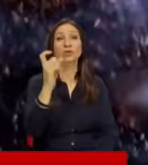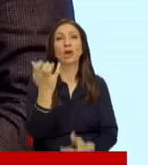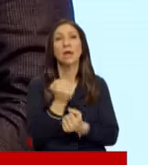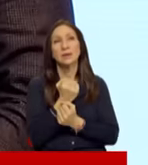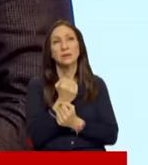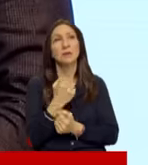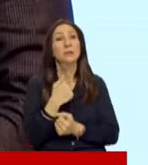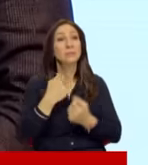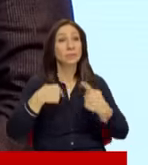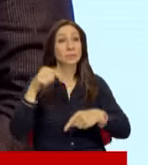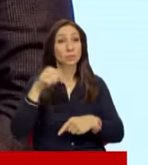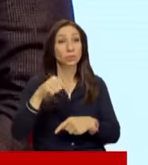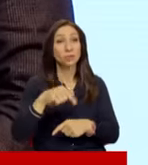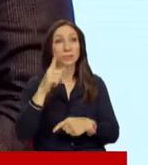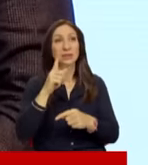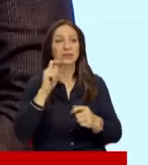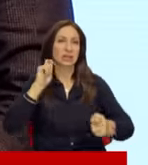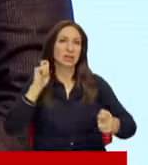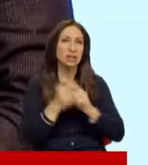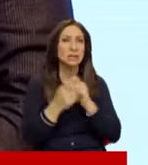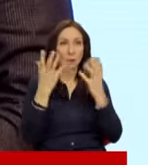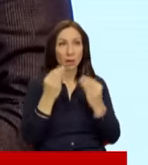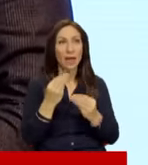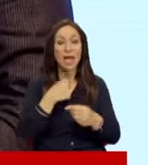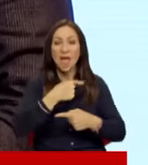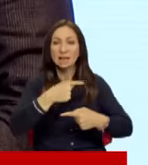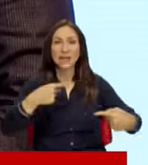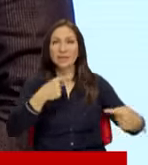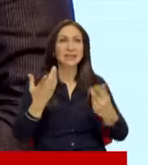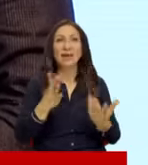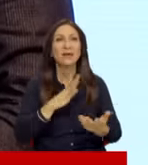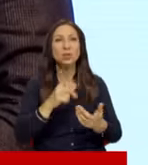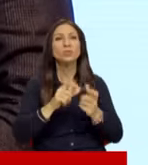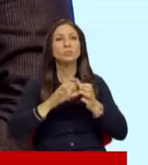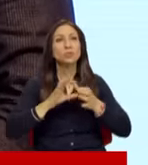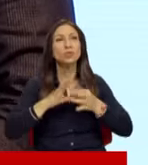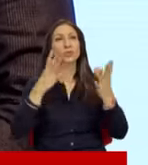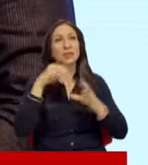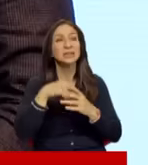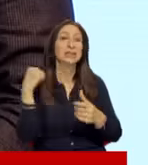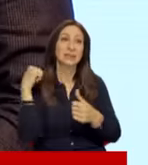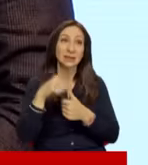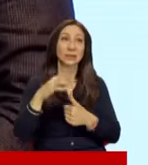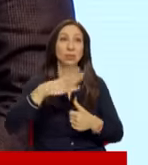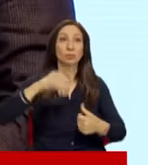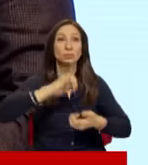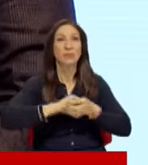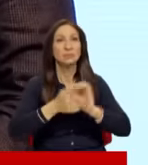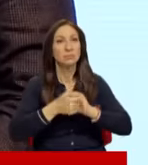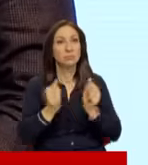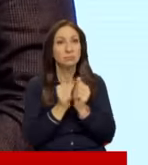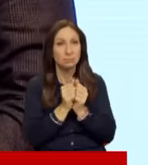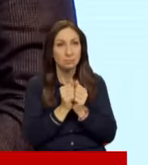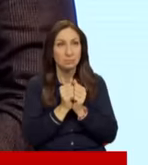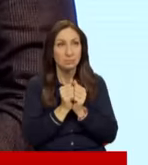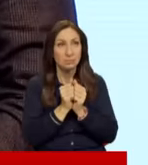%51,09'unu aldı. Biz bugün bir millet olarak kabul edip eksiğimiz neyse o eksiği gidermek için yine tüm teşkilatlarımızla